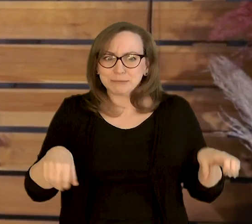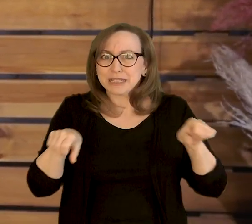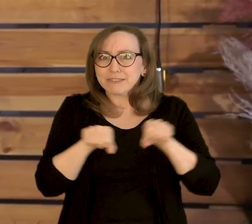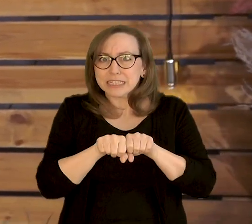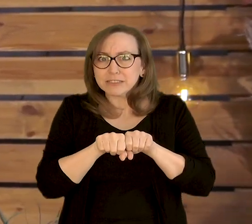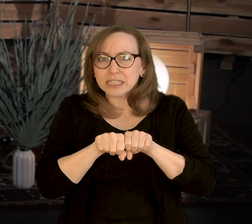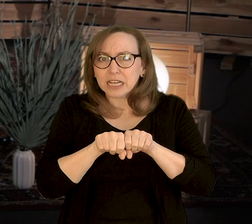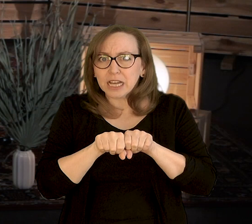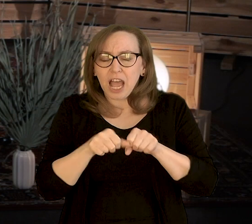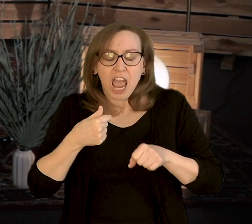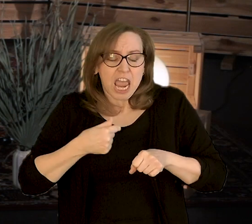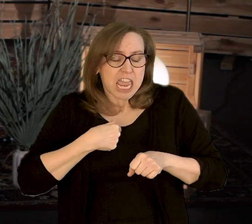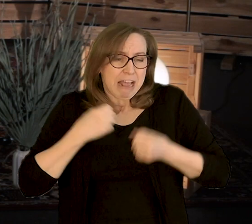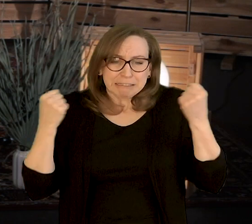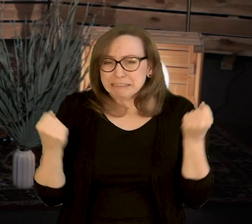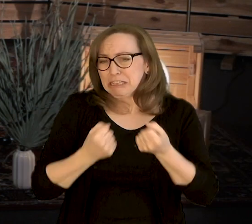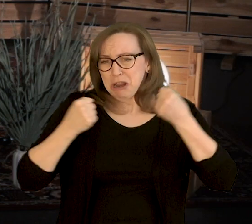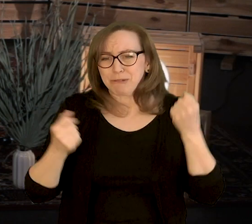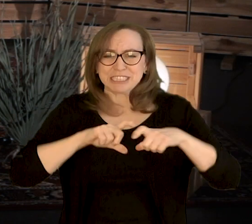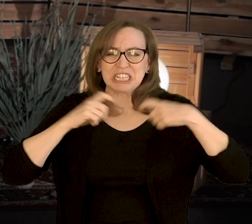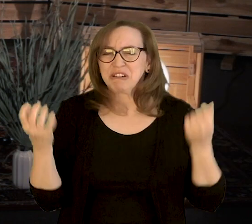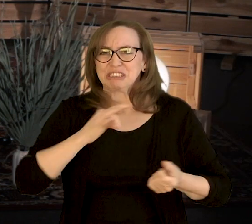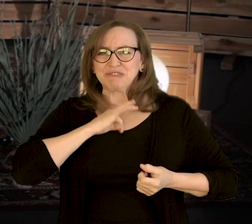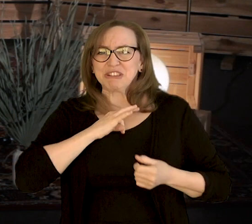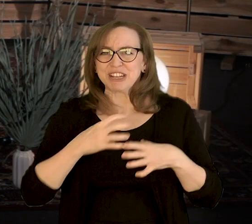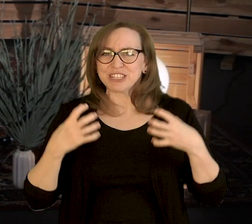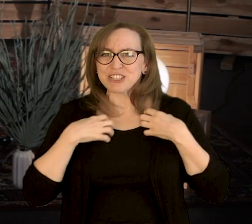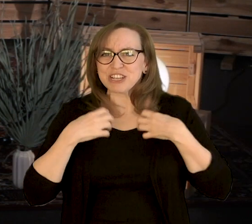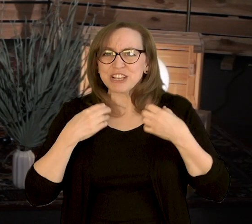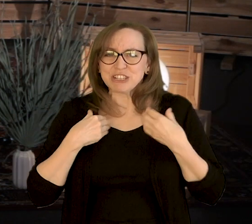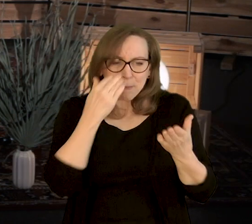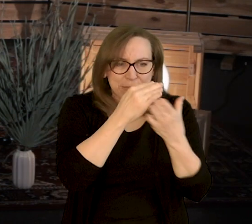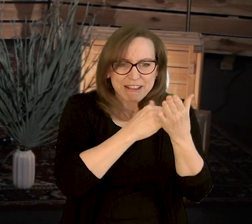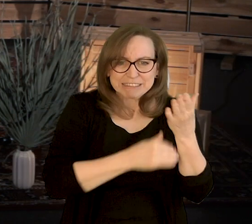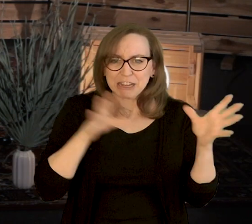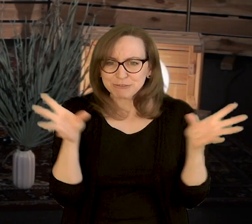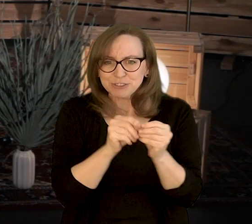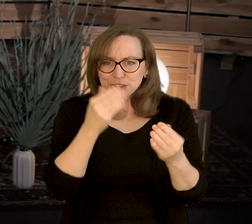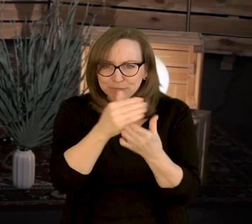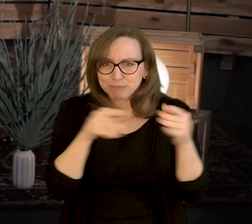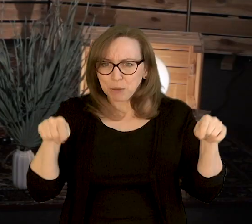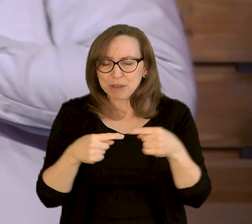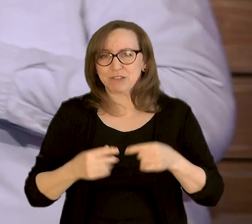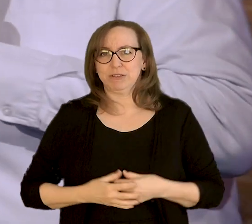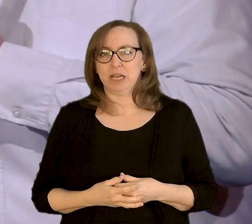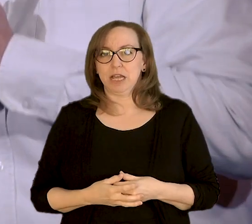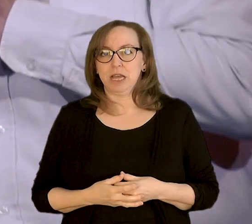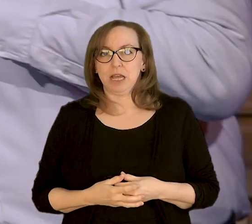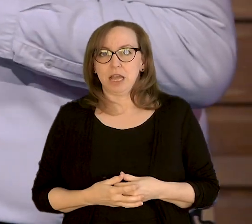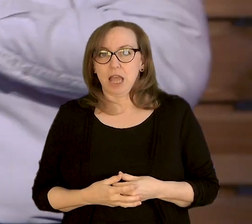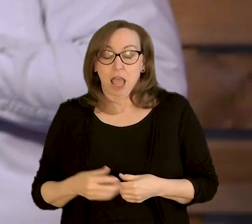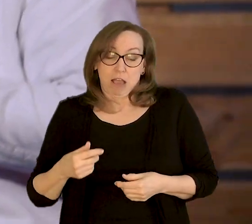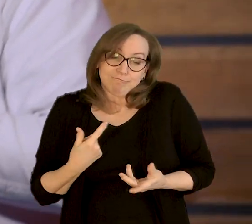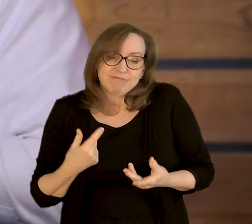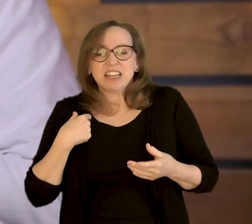ja starałem się całe swoje życie przestrzegać przykazań. Pewnych rzeczy nie robiłem, a inne robiłem